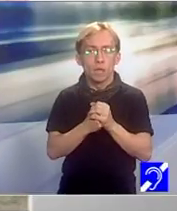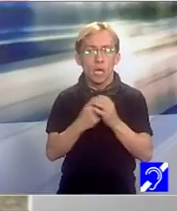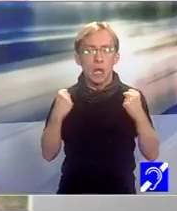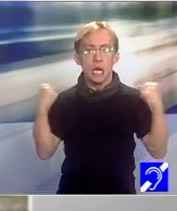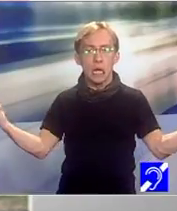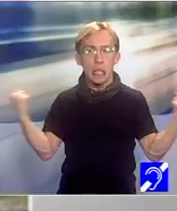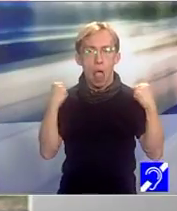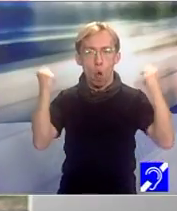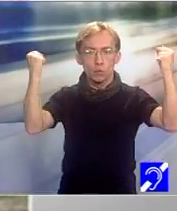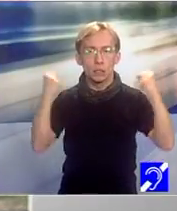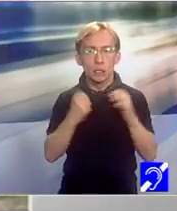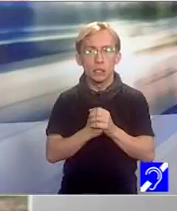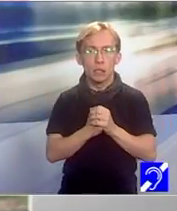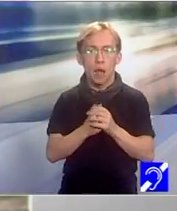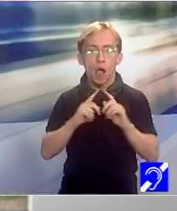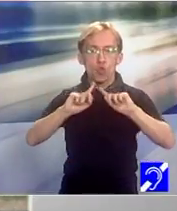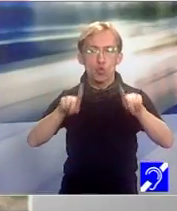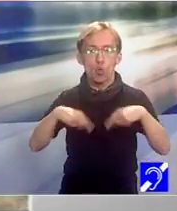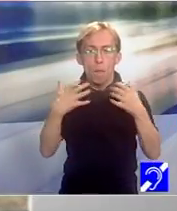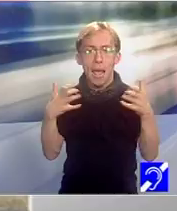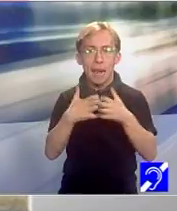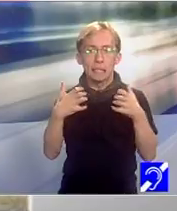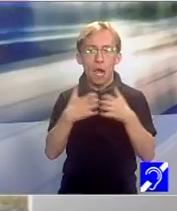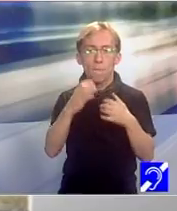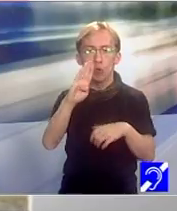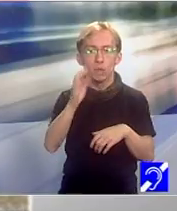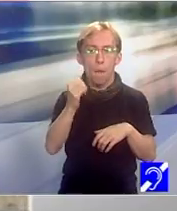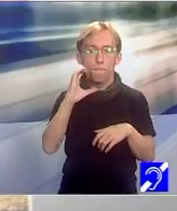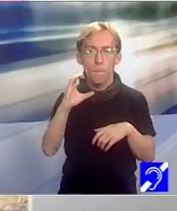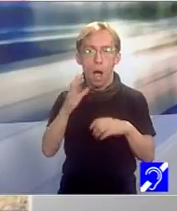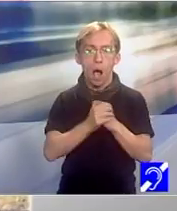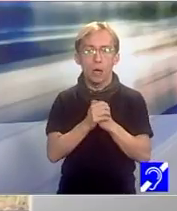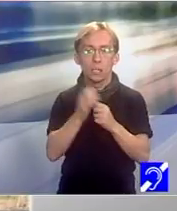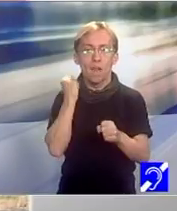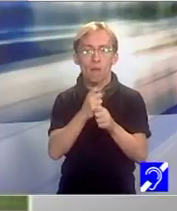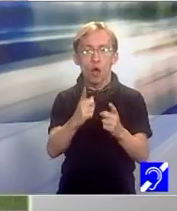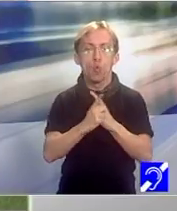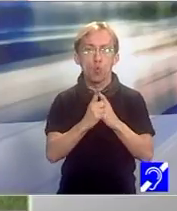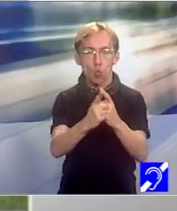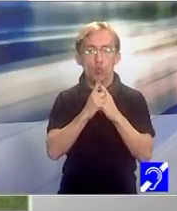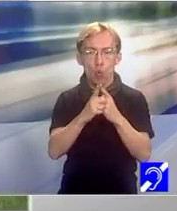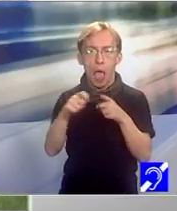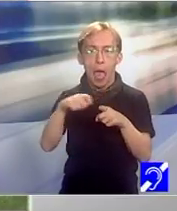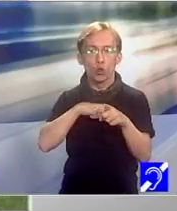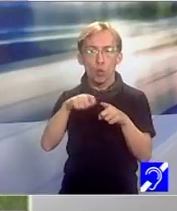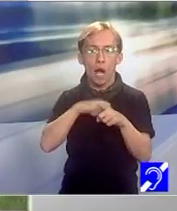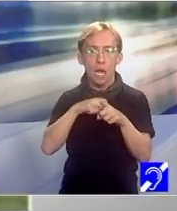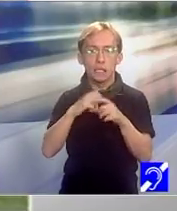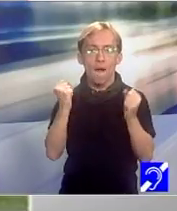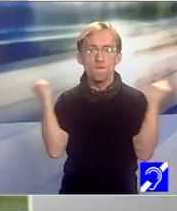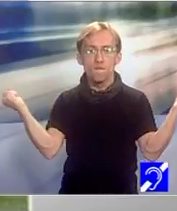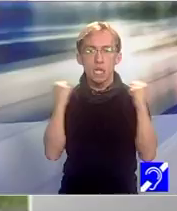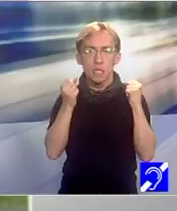greutății. De asemenea, după examenul de bacalaureat, se gândește să urmeze cursurile Facultății de Educație Fizică și Sport. Nu văd